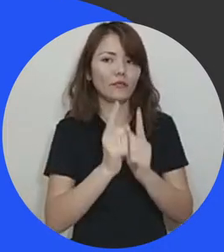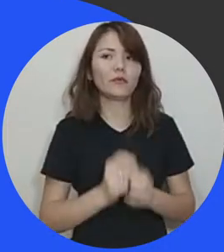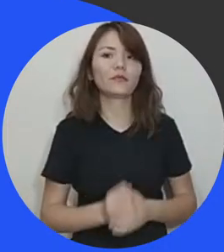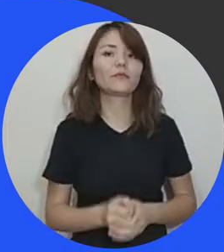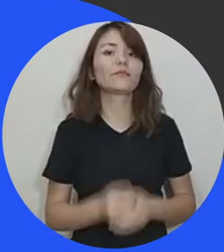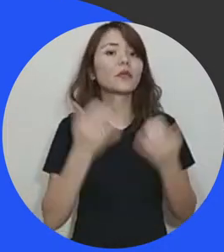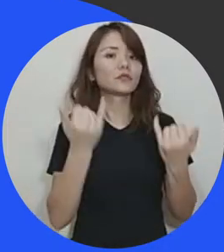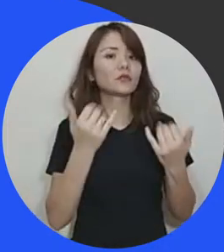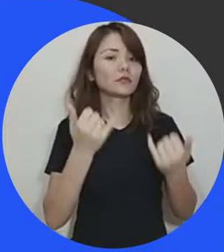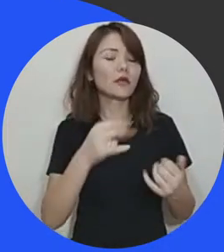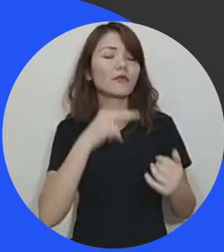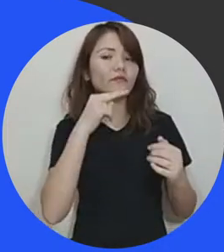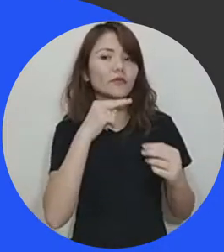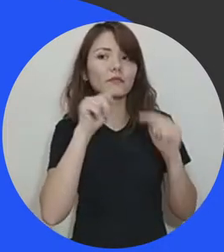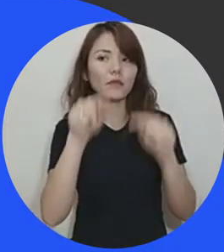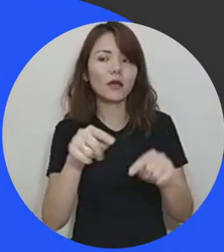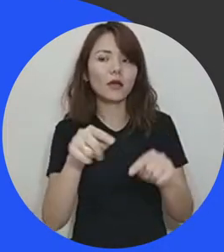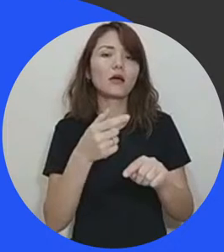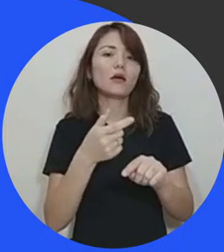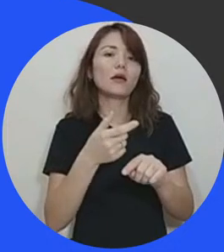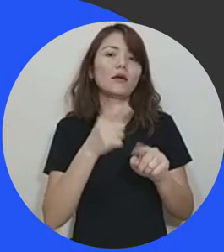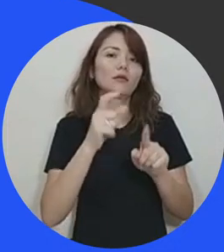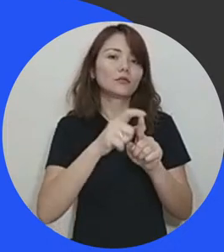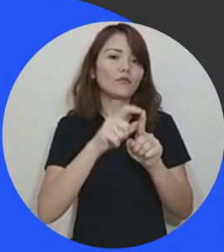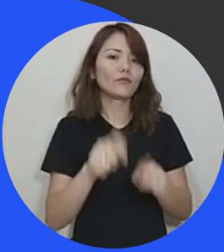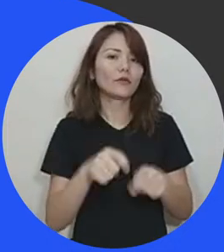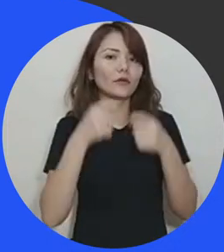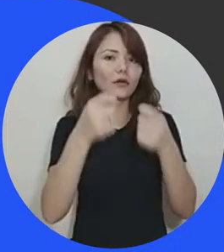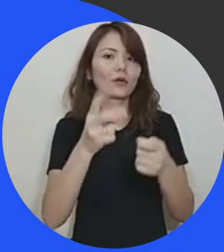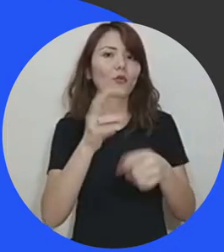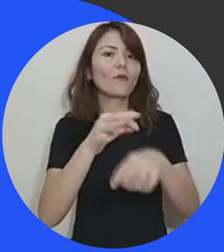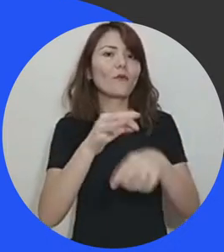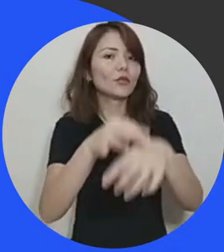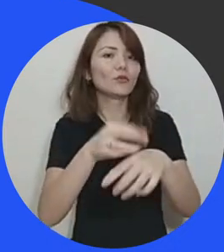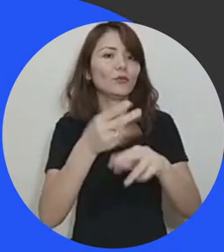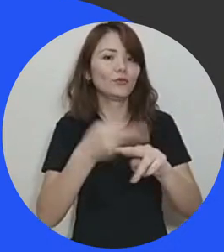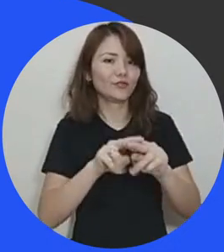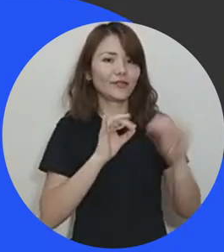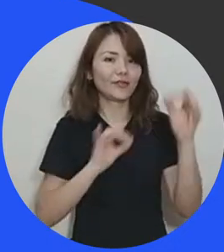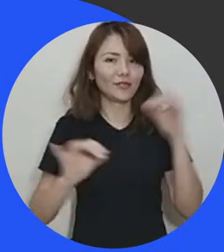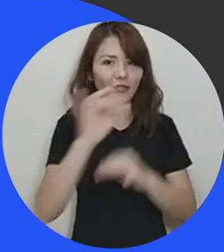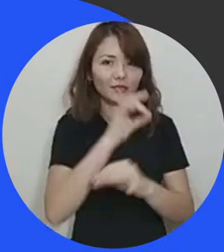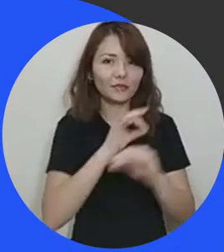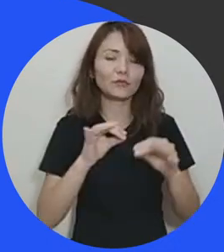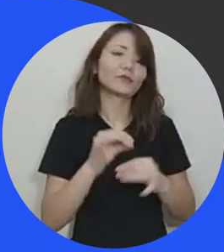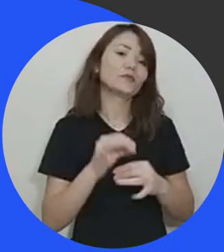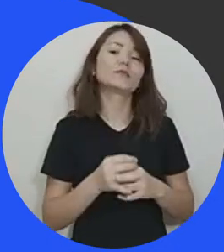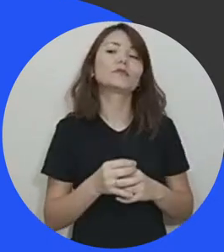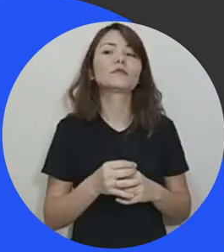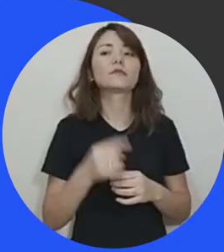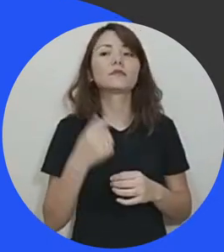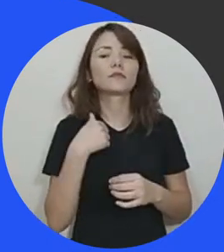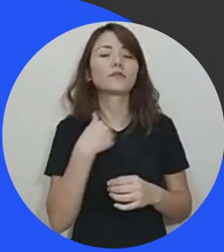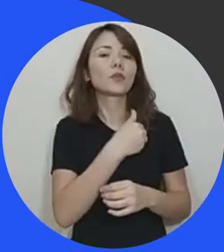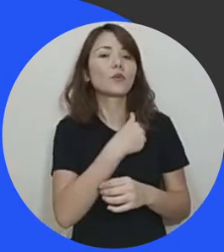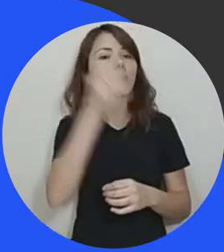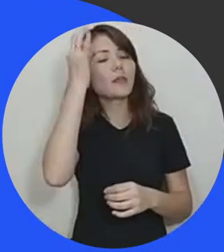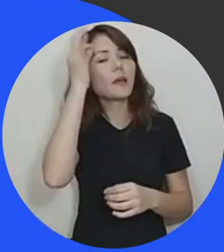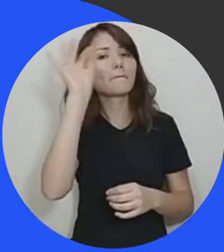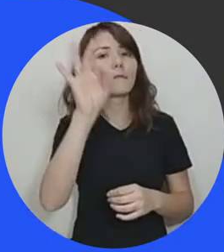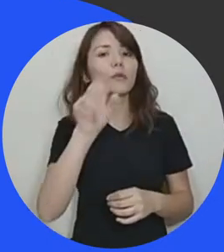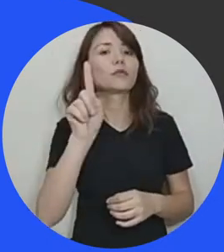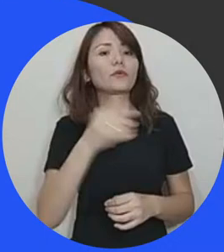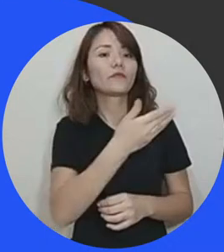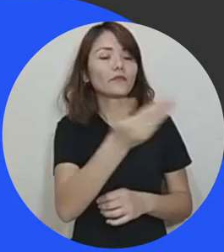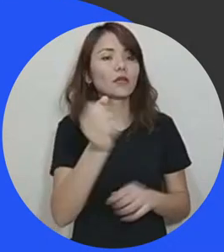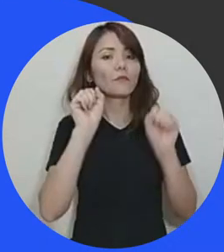перевожу внимание и перевожу, собственно, слово на модератора этой дискуссии. И еще раз хотел напомнить о том, что вы